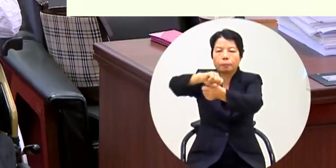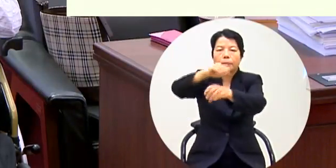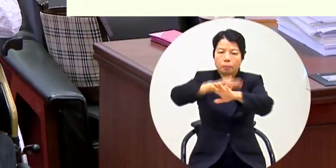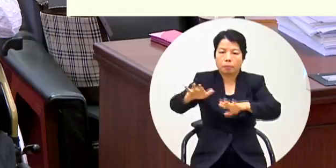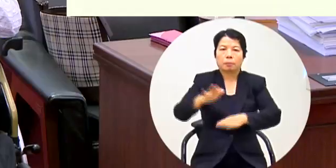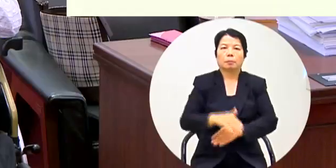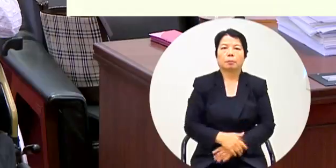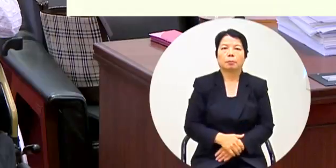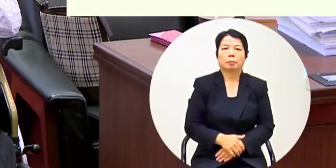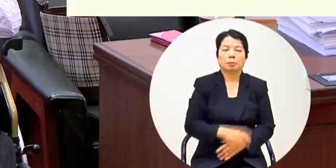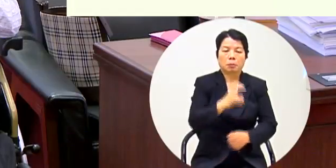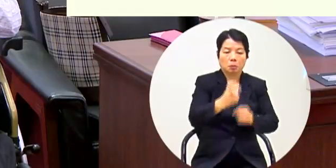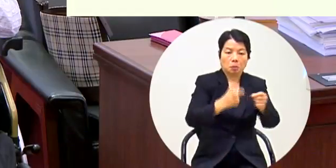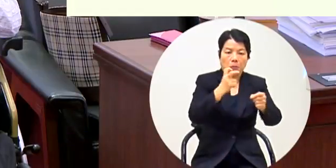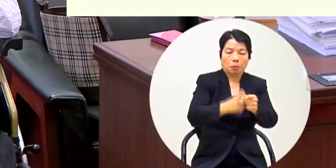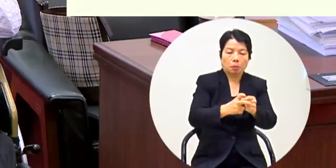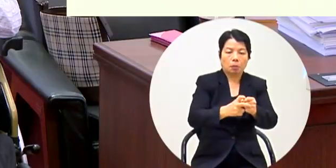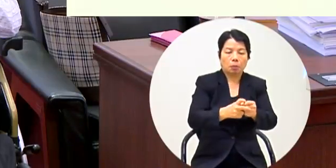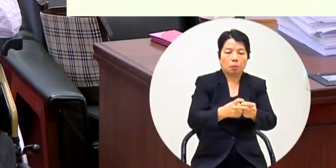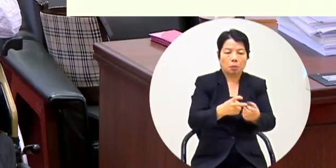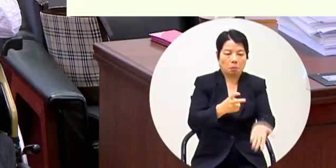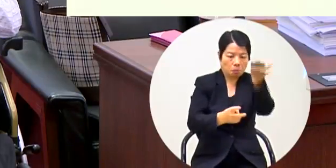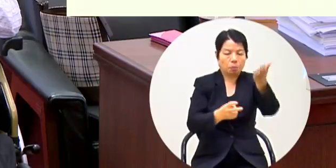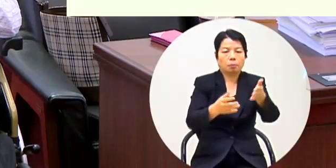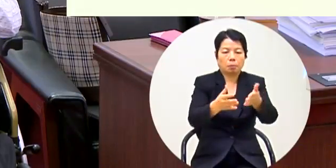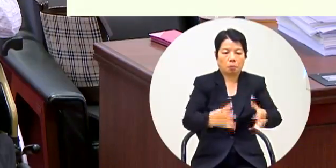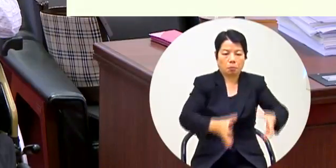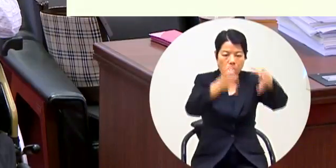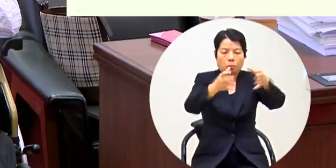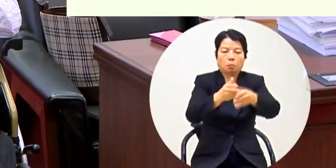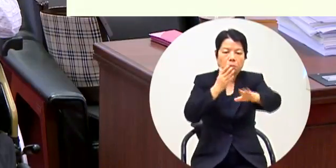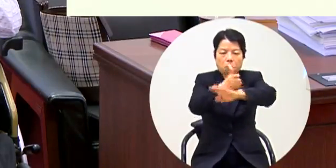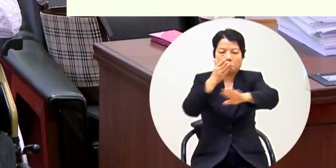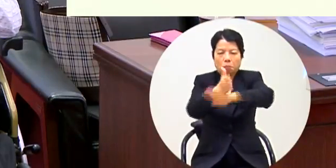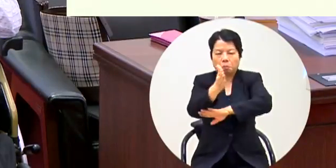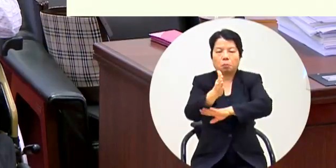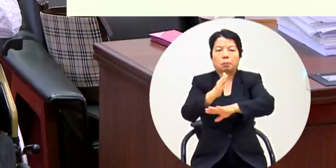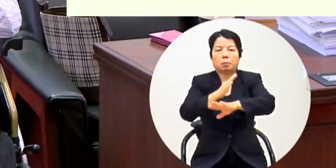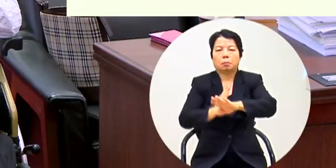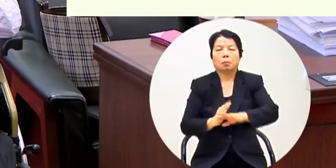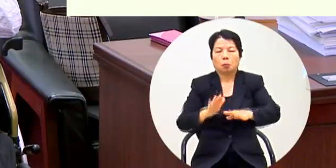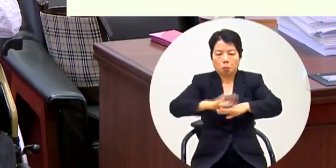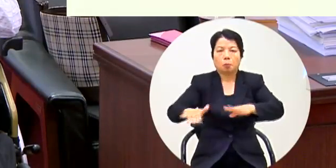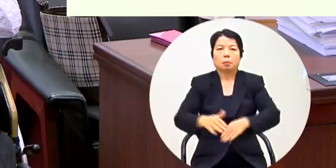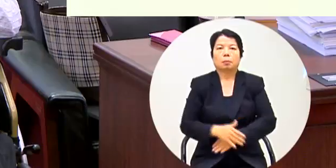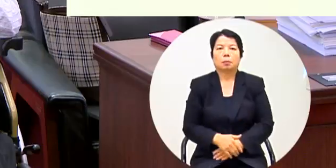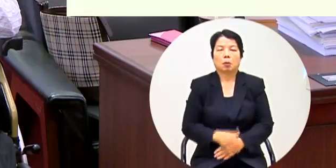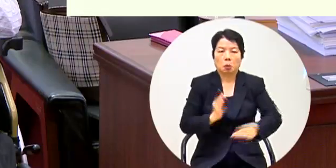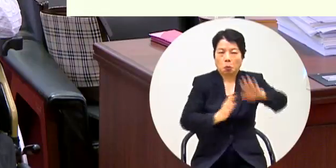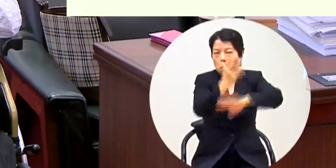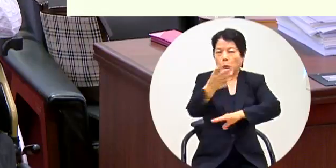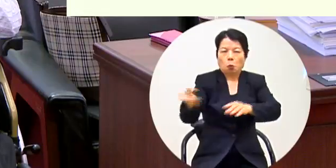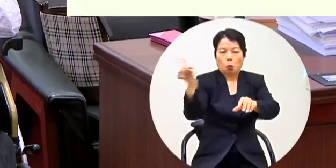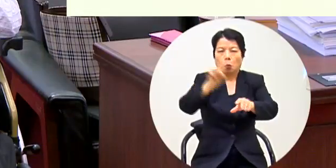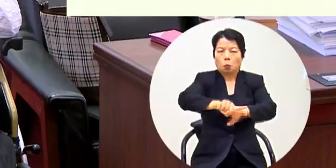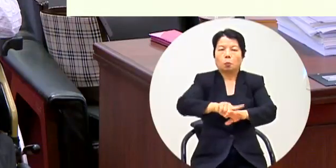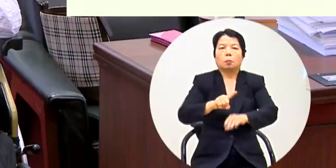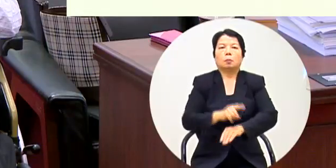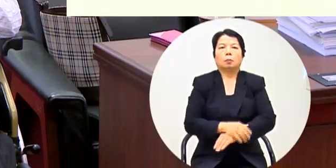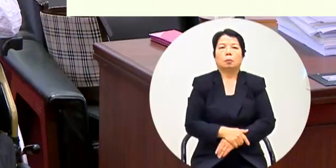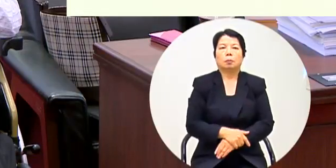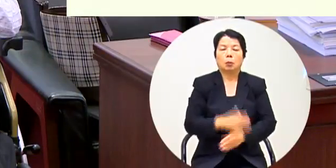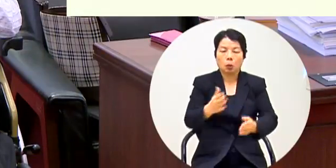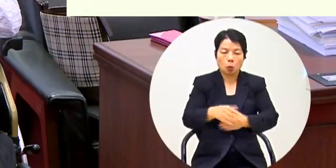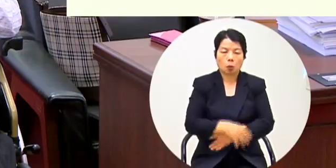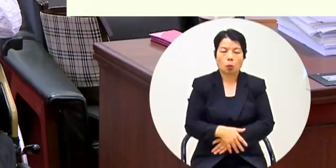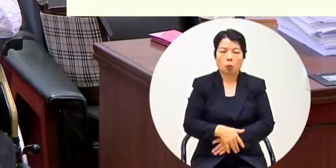就是大概会超过超标了，而且是超标1倍哈。 那所以你知道空污的严重悬浮为例的